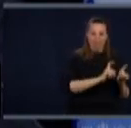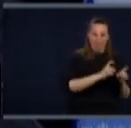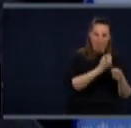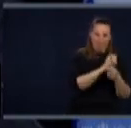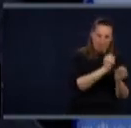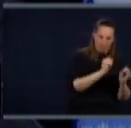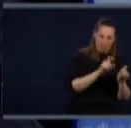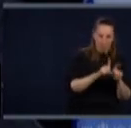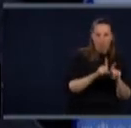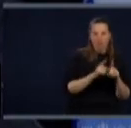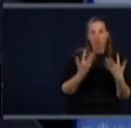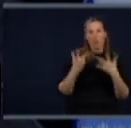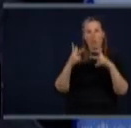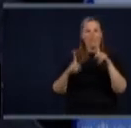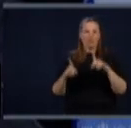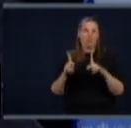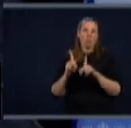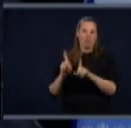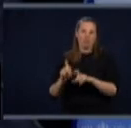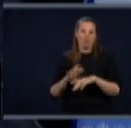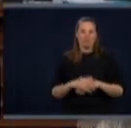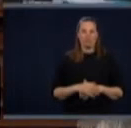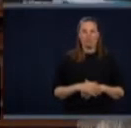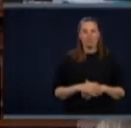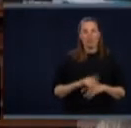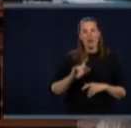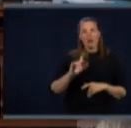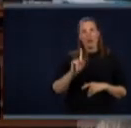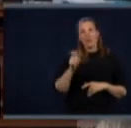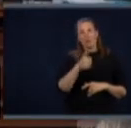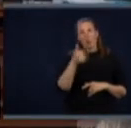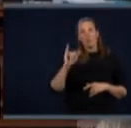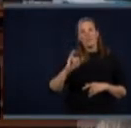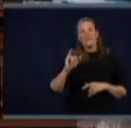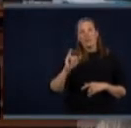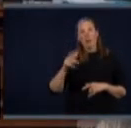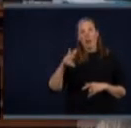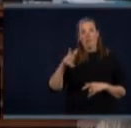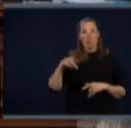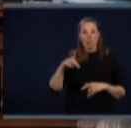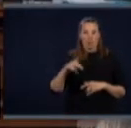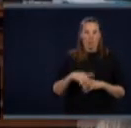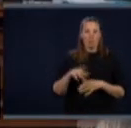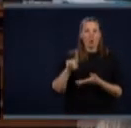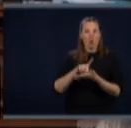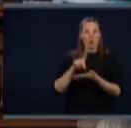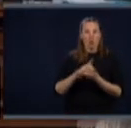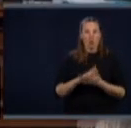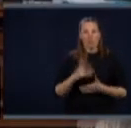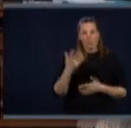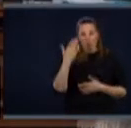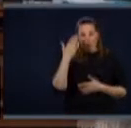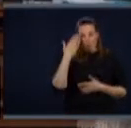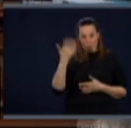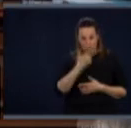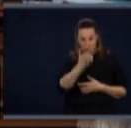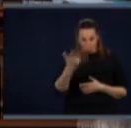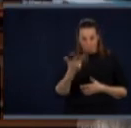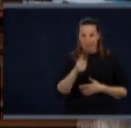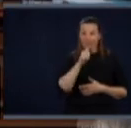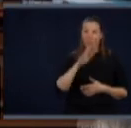donnée. Prochaine question, Isabelle Porteur, Le Devoir. Oui, bonjour à tous les trois. Tout à l'heure, vous avez dit qu'on allait déconfiner